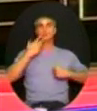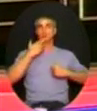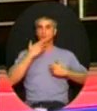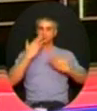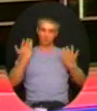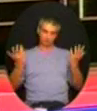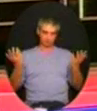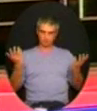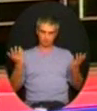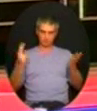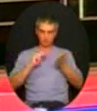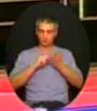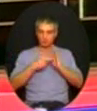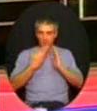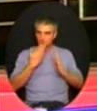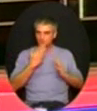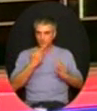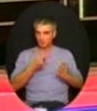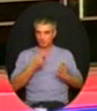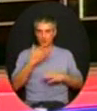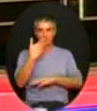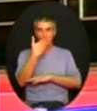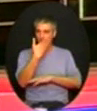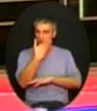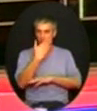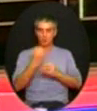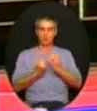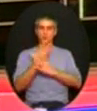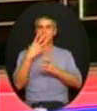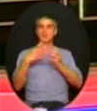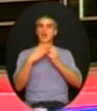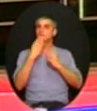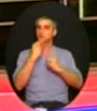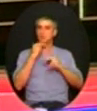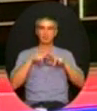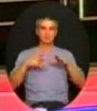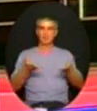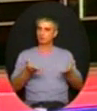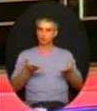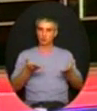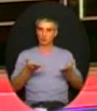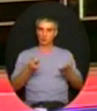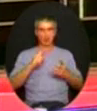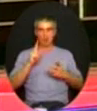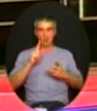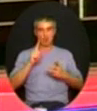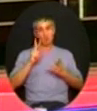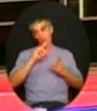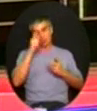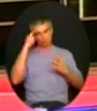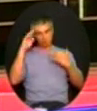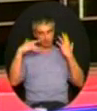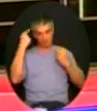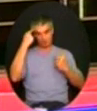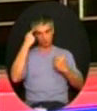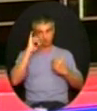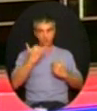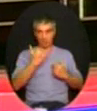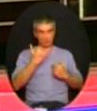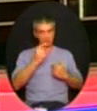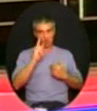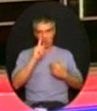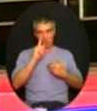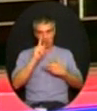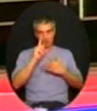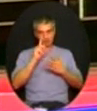ישראל, הפוליטיקה הישראלית, הלאומיות, תקומת העם היהודי בארצו, הם לא, יכול להיות שהוא מתבלבל וחושב שכן, הם